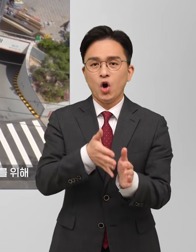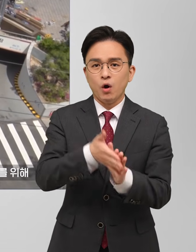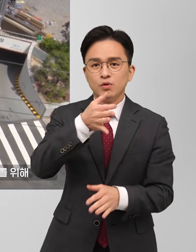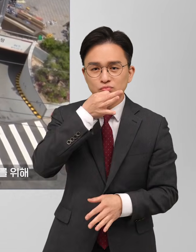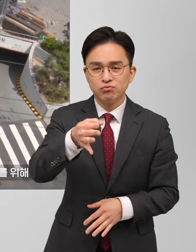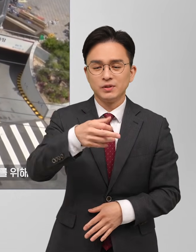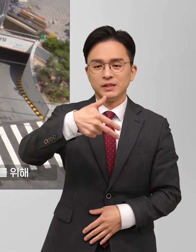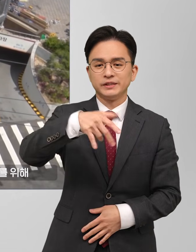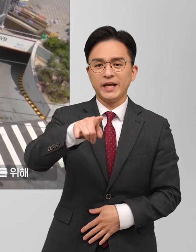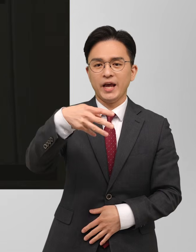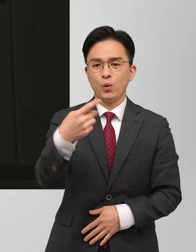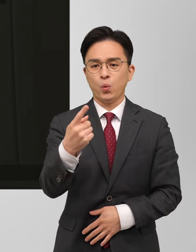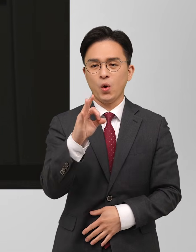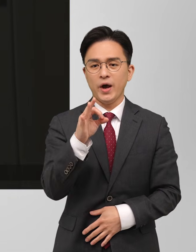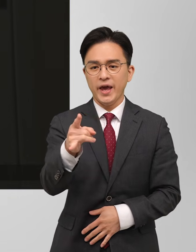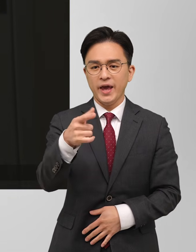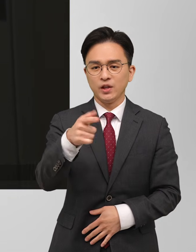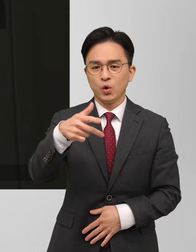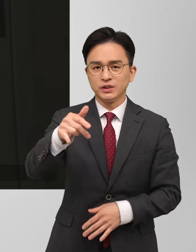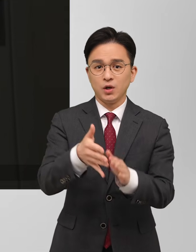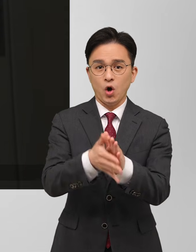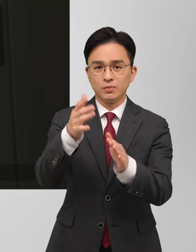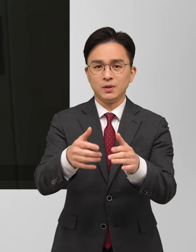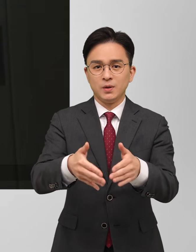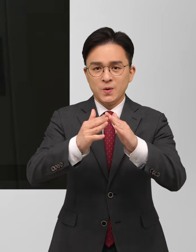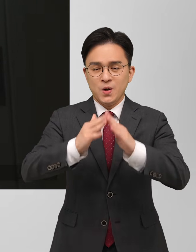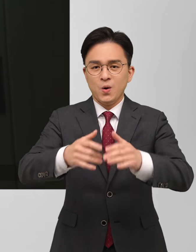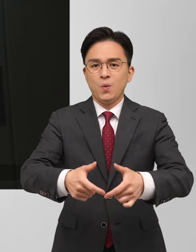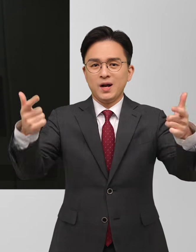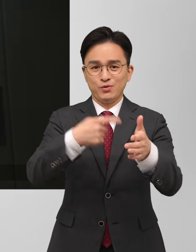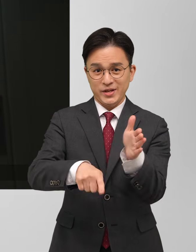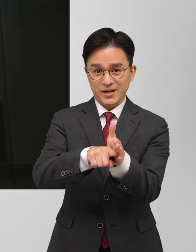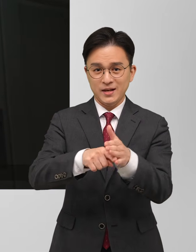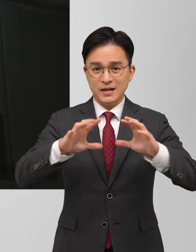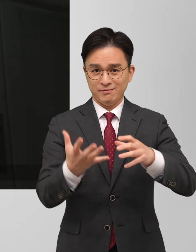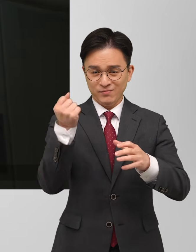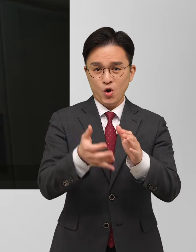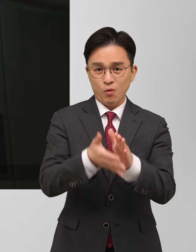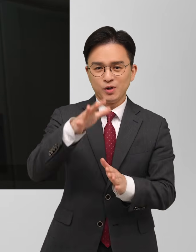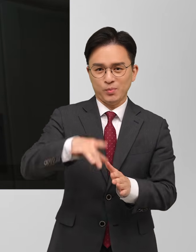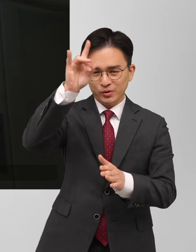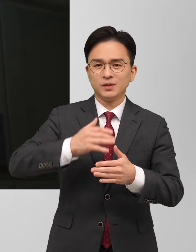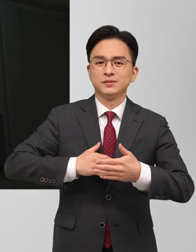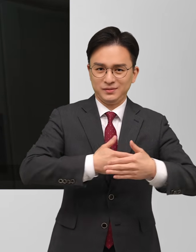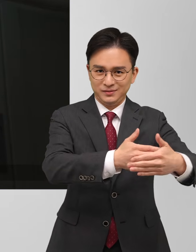에너지 건물 확대를 위해 공공 건물 건축부터 우선 추진될 예정입니다.